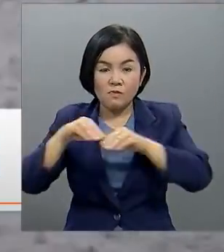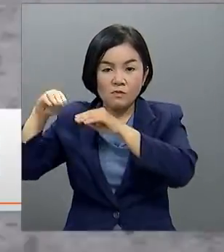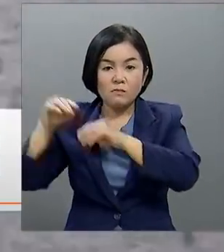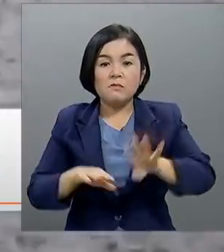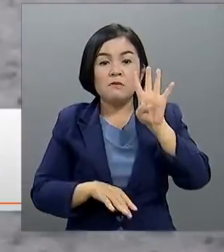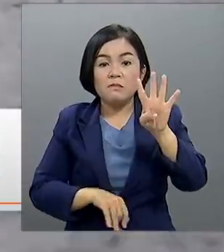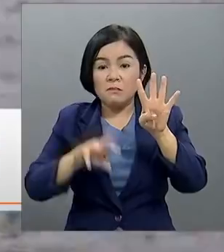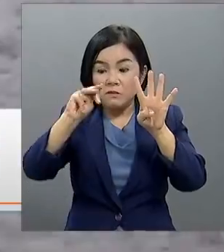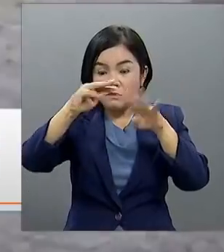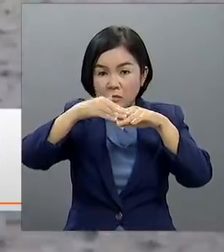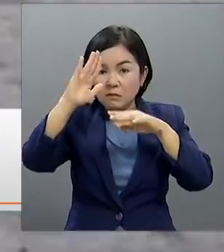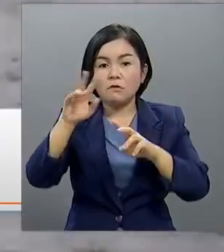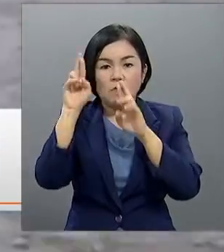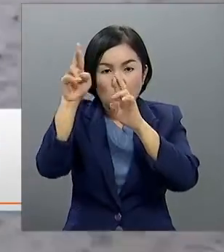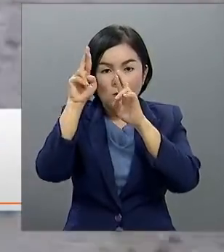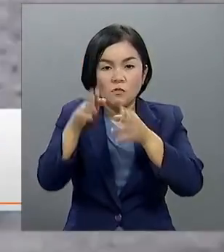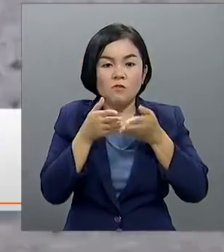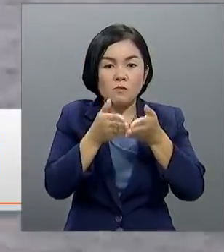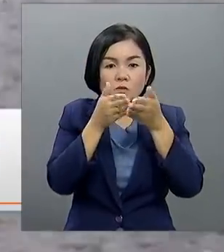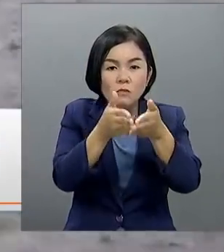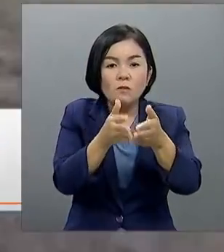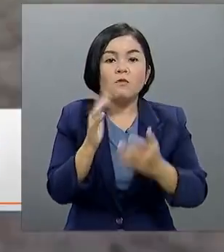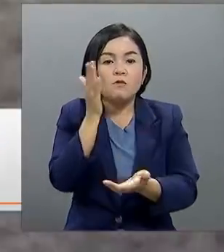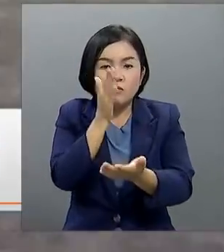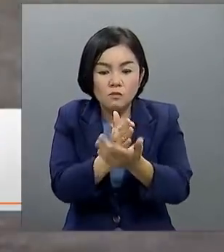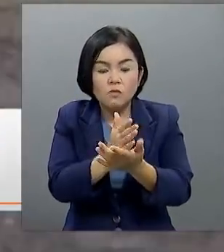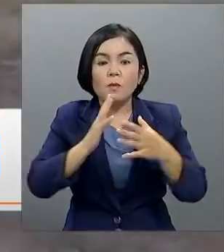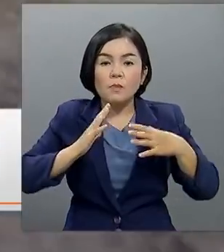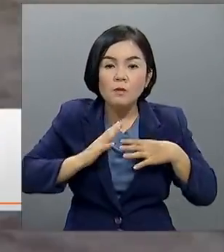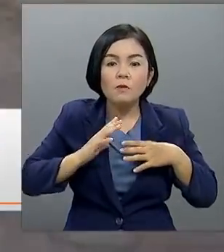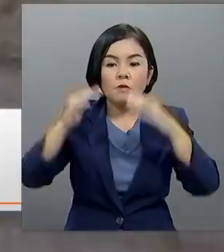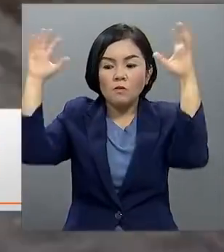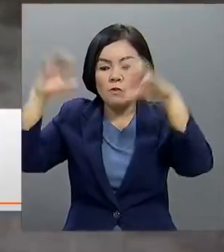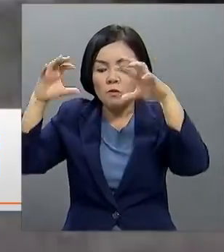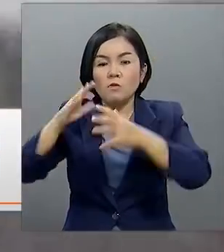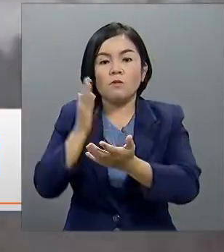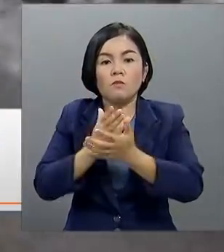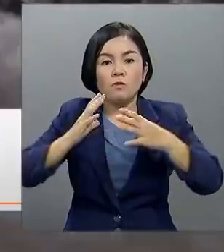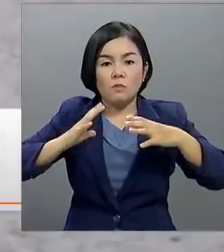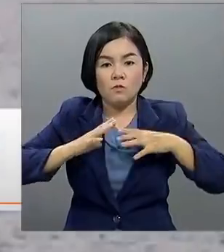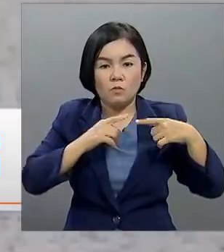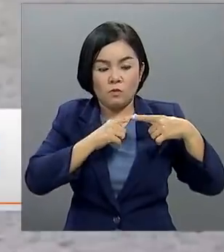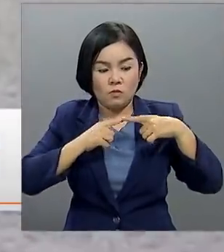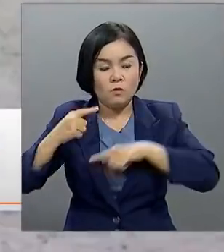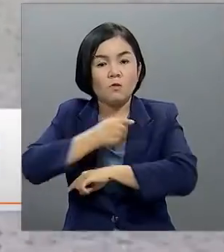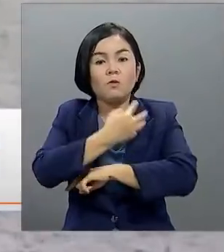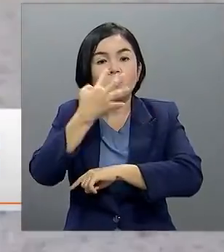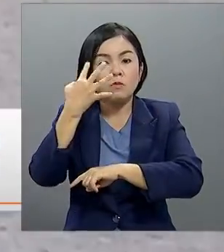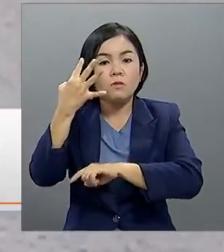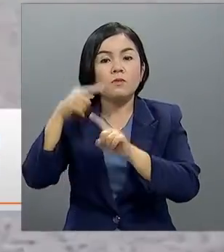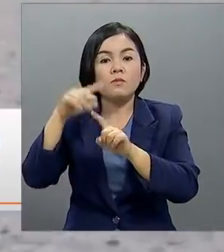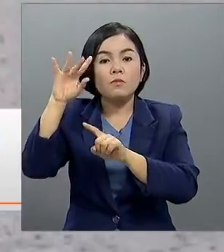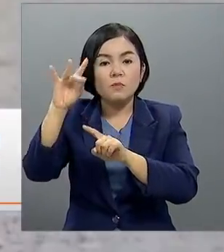และก็ควรงดออกจากฝั่งนะครับโดยหลีกเลี่ยงบริเวณที่มีฝนฟ้าคะนองจนถึงวันที่4สิงหาคมนี้ครับ นอกจากพายุซินลากู